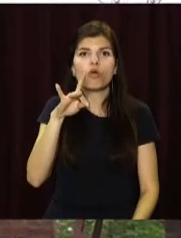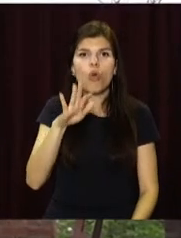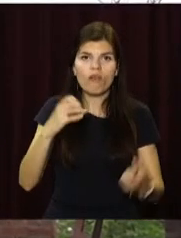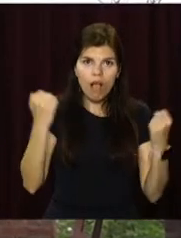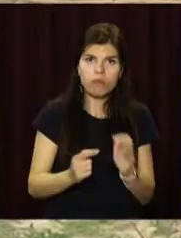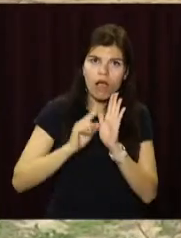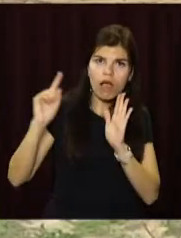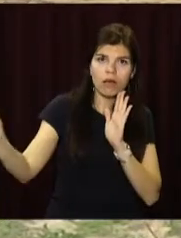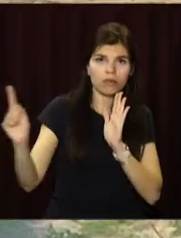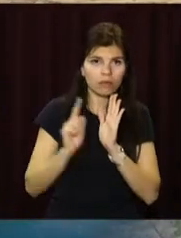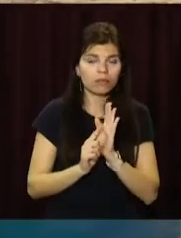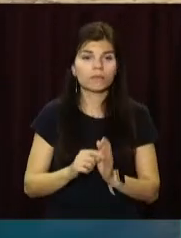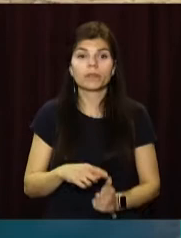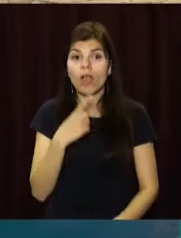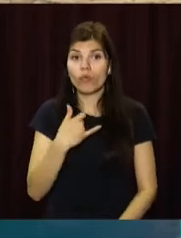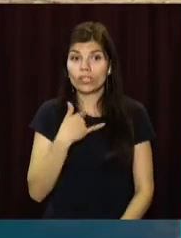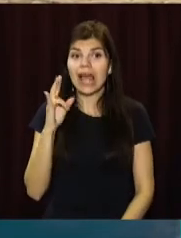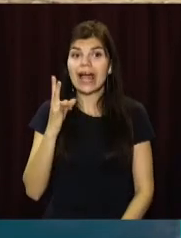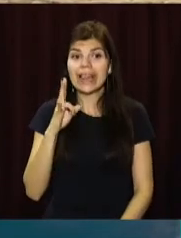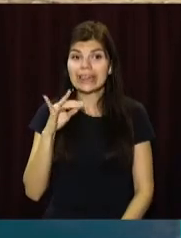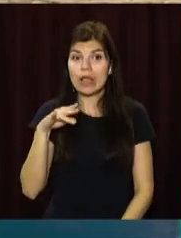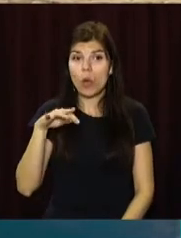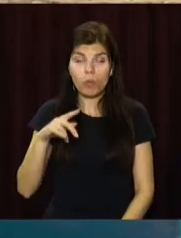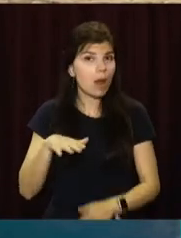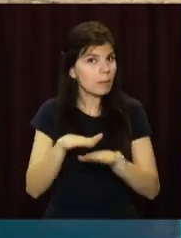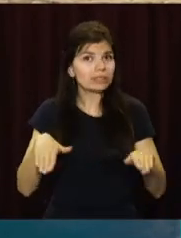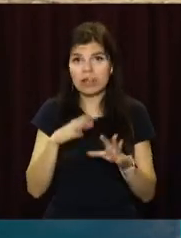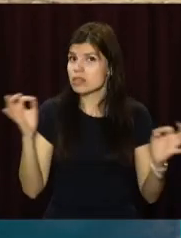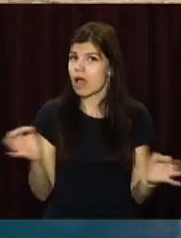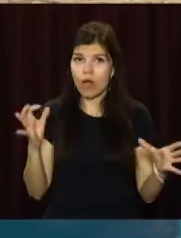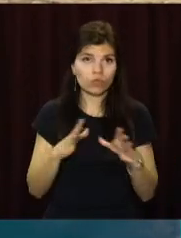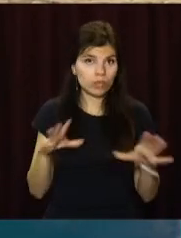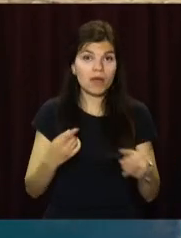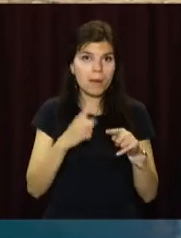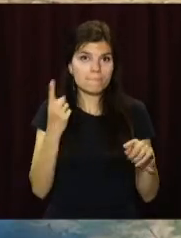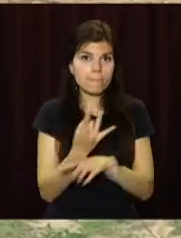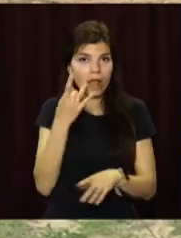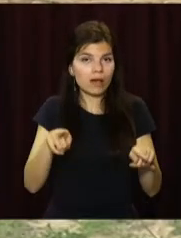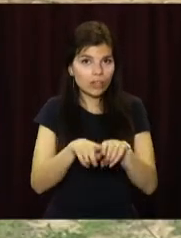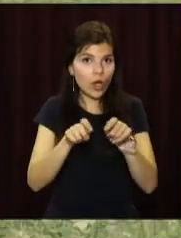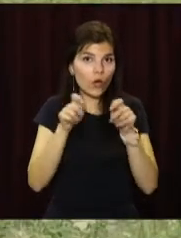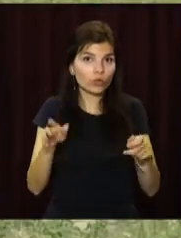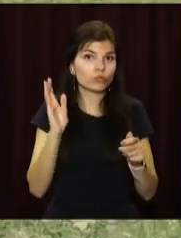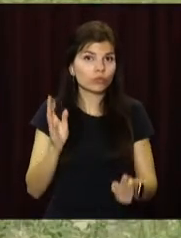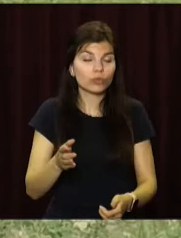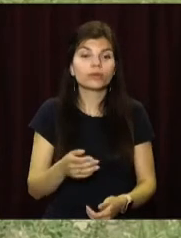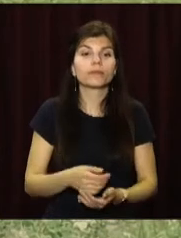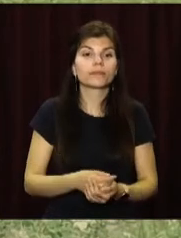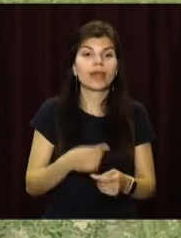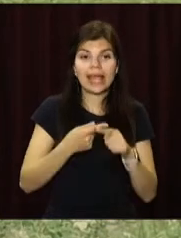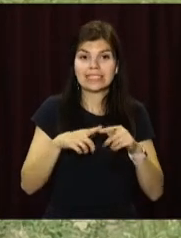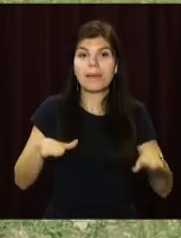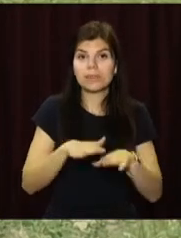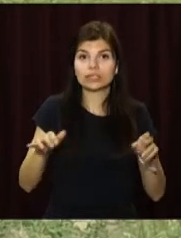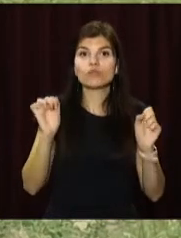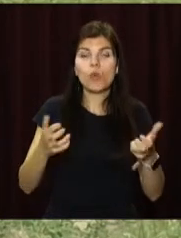Басейна в Нікополі не було ніколи. Це перший такий нас об'єкт. Цей басейн